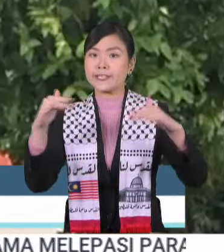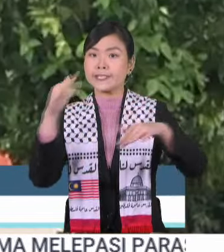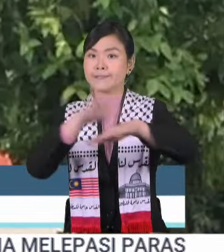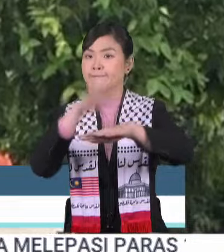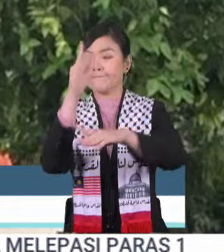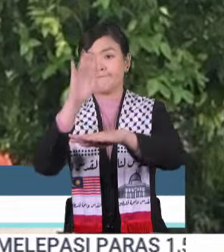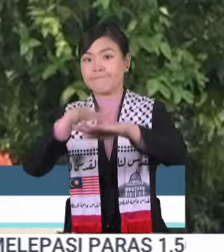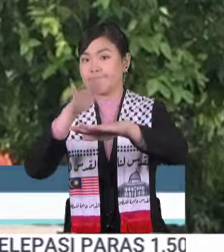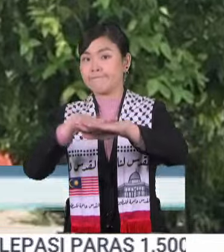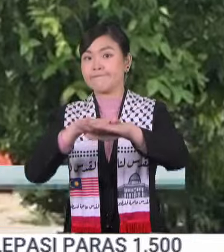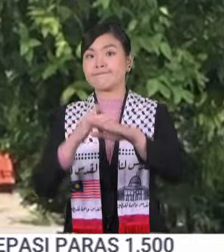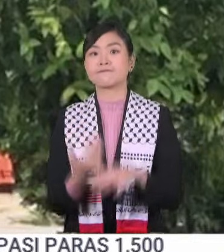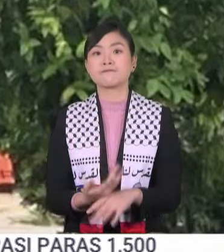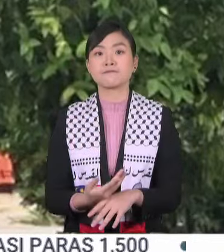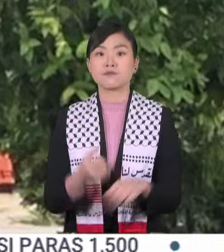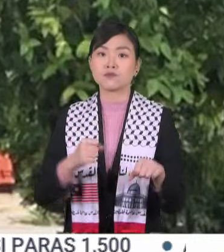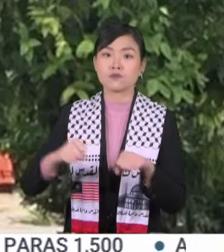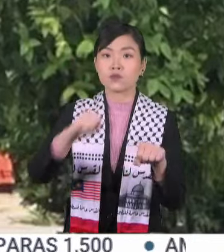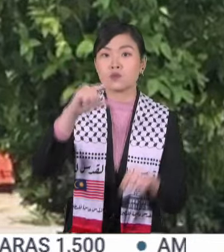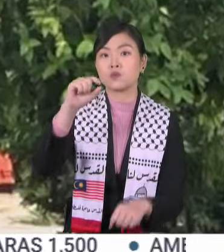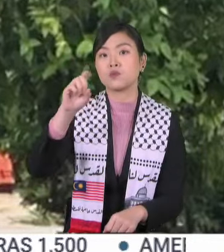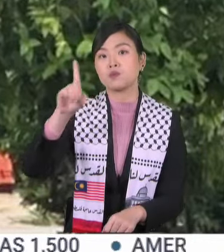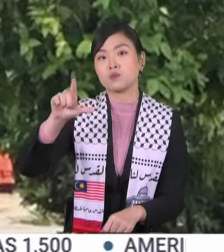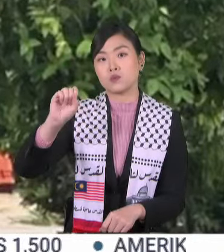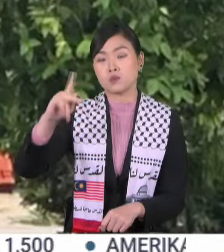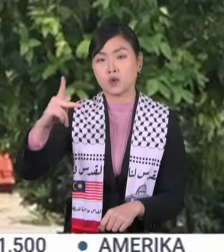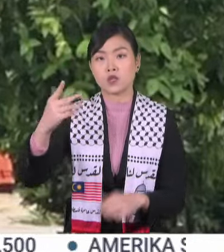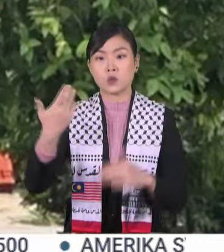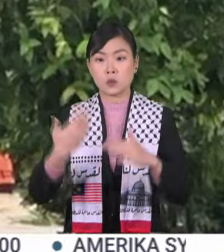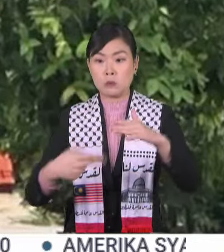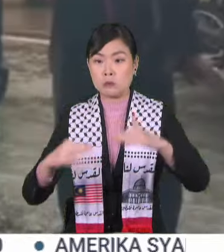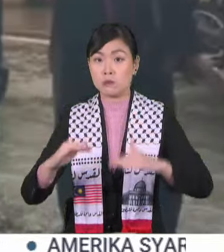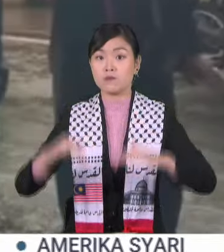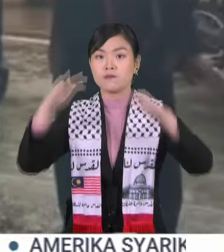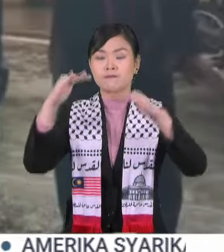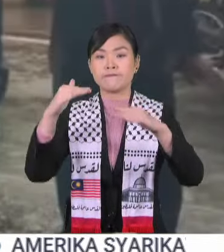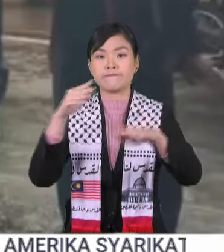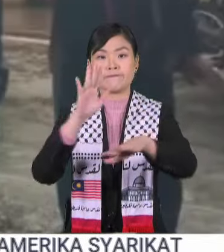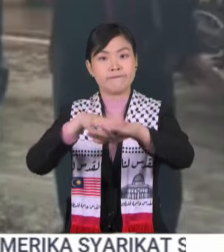di empangan bukit kuong pasir mas berada di Aras melebihi tahap